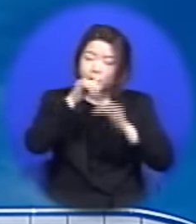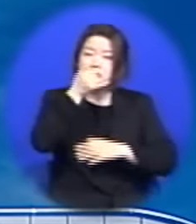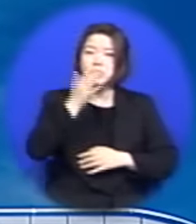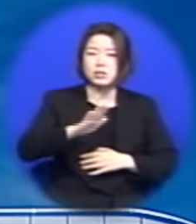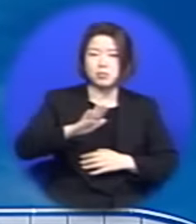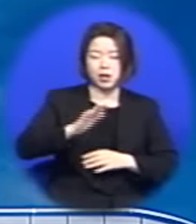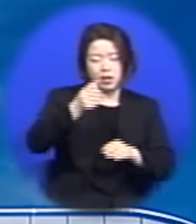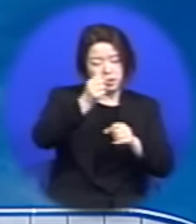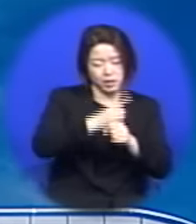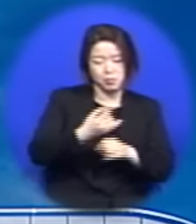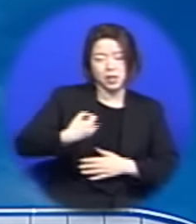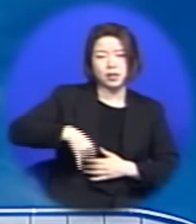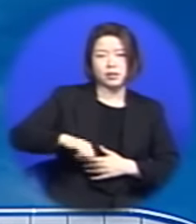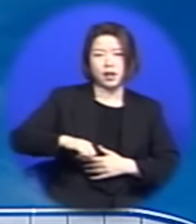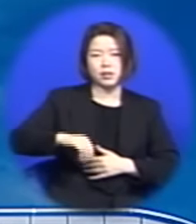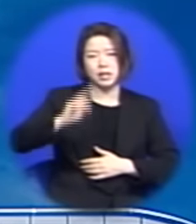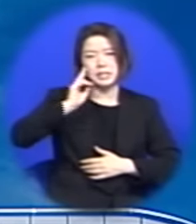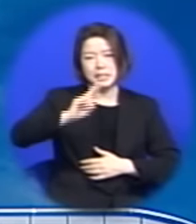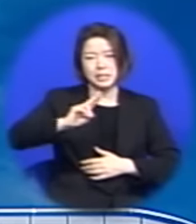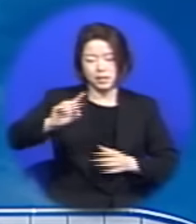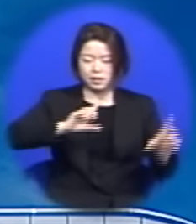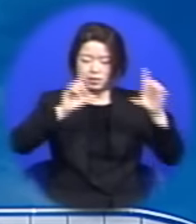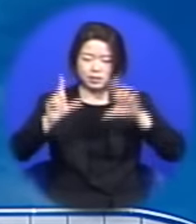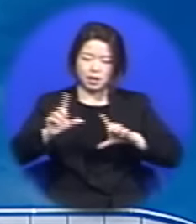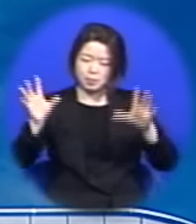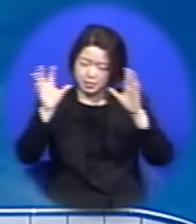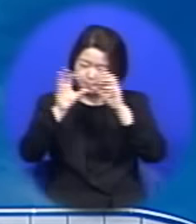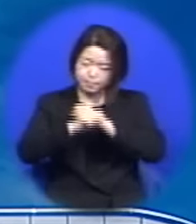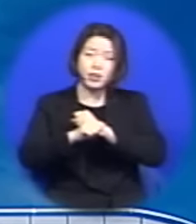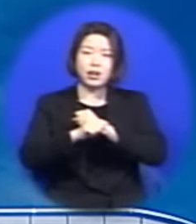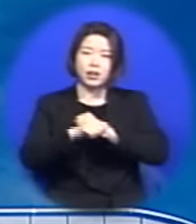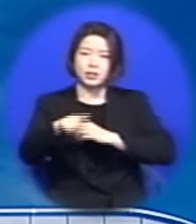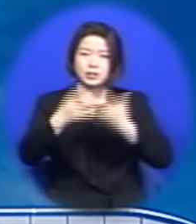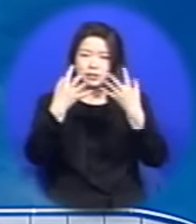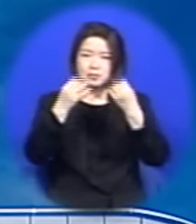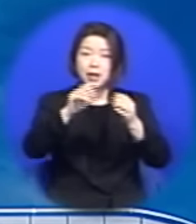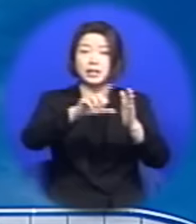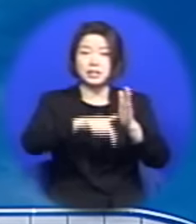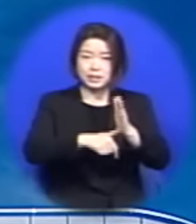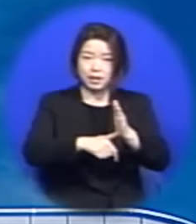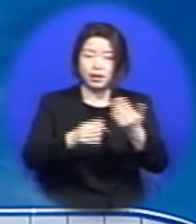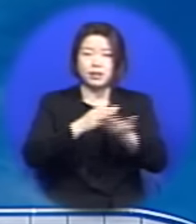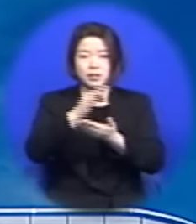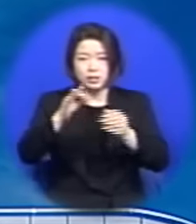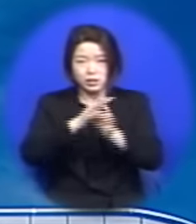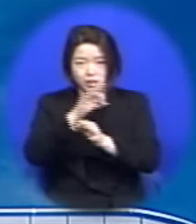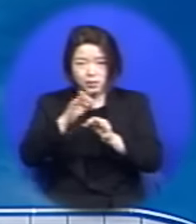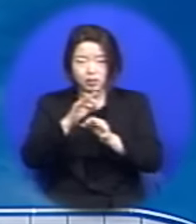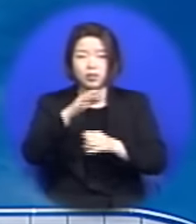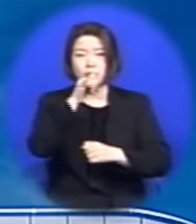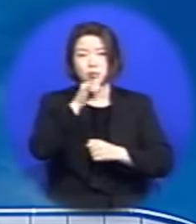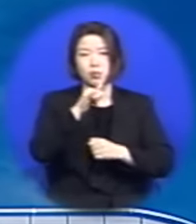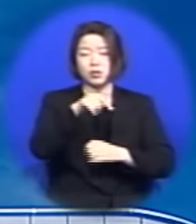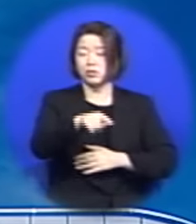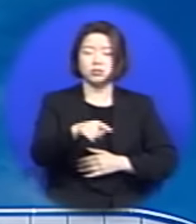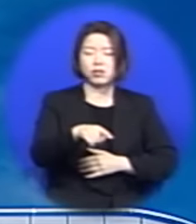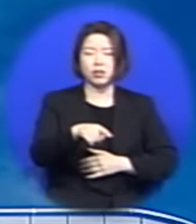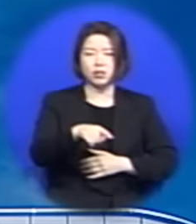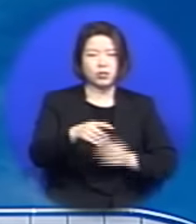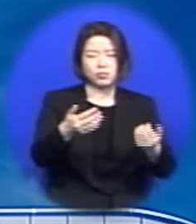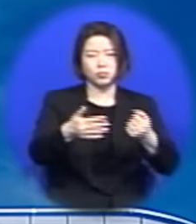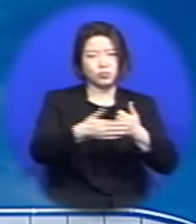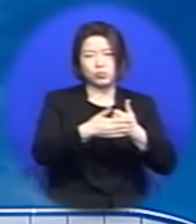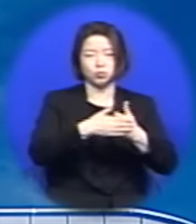딸은 심각하게 삶이 망가지고 그 많은 시간 재정 그게 별로 효율도